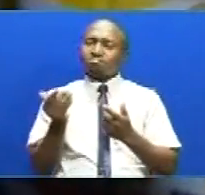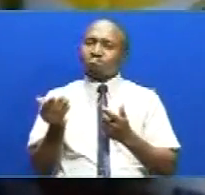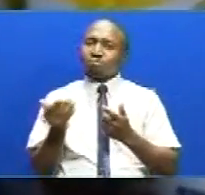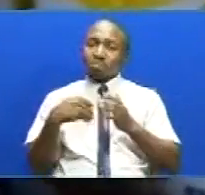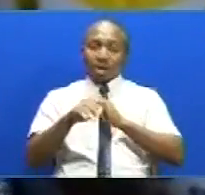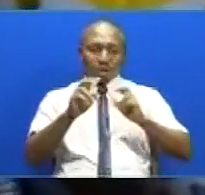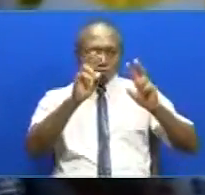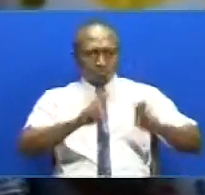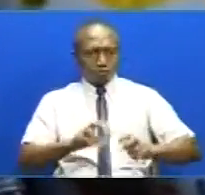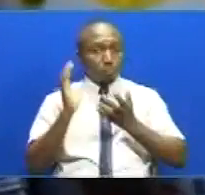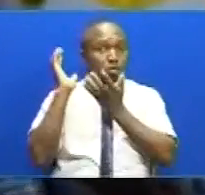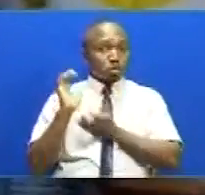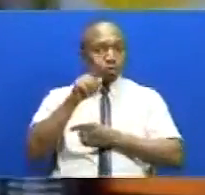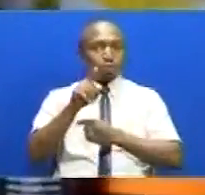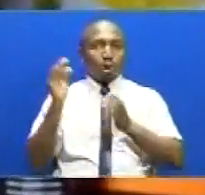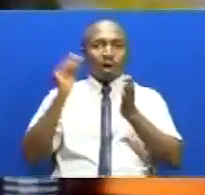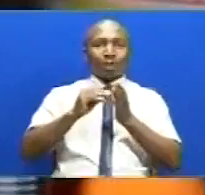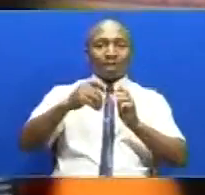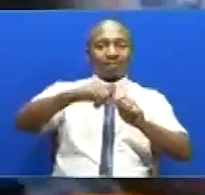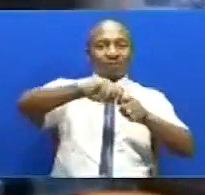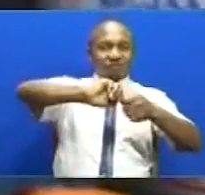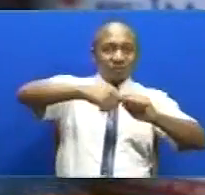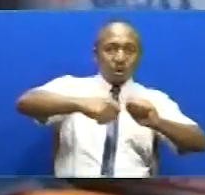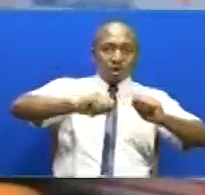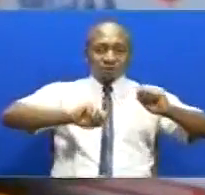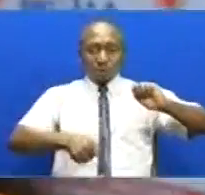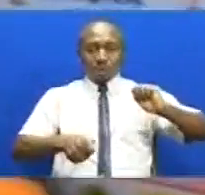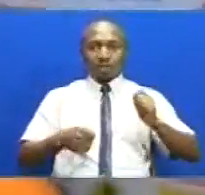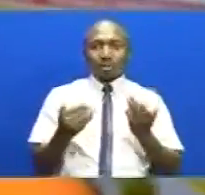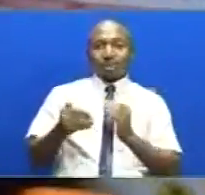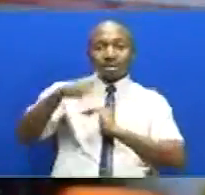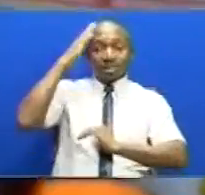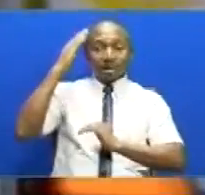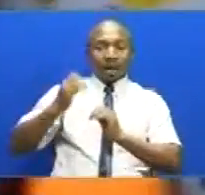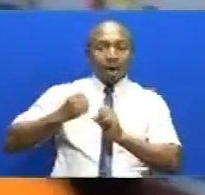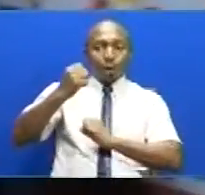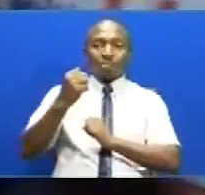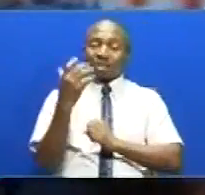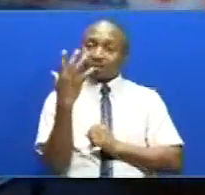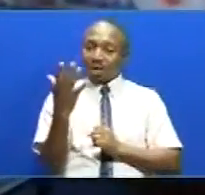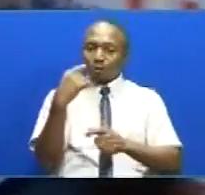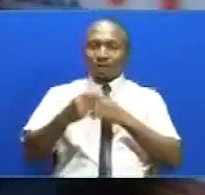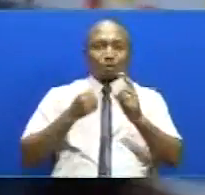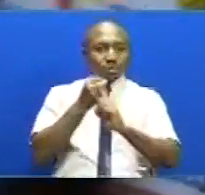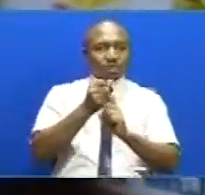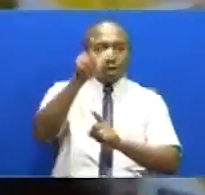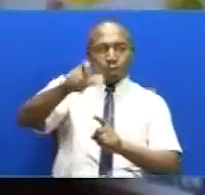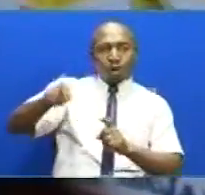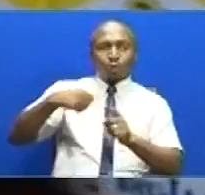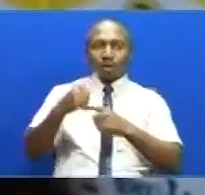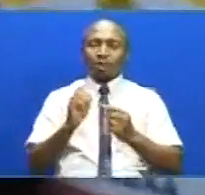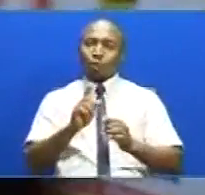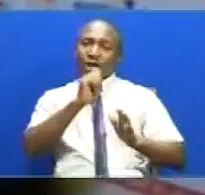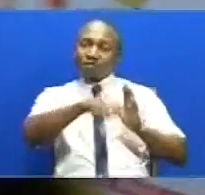tulivyokwenda kucheki huu mzigo wakaweka seal. Kwa hiyo serikali yetu ya awamu ya tano inaendelea kusisitiza watu na inaendelea kuhimiza watu wawe na